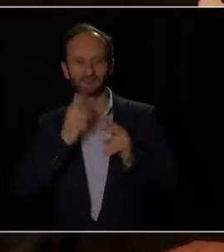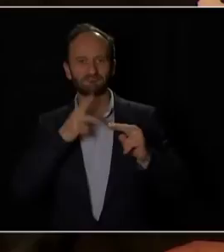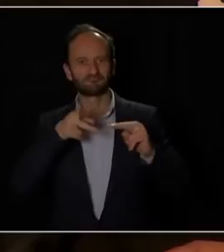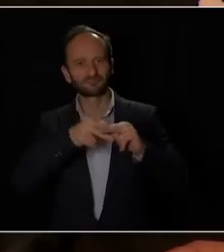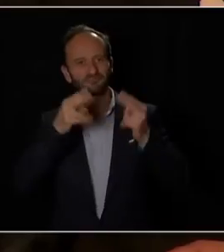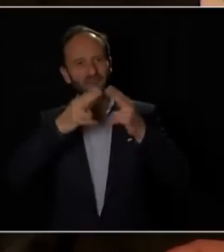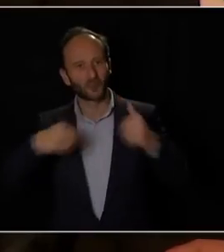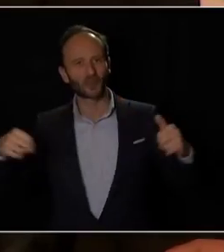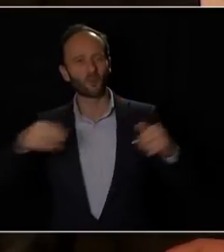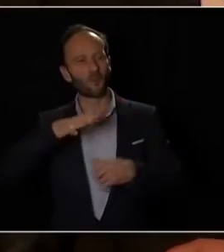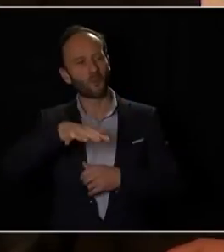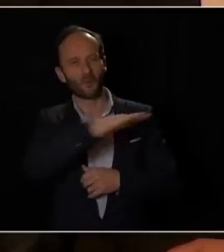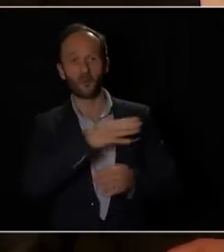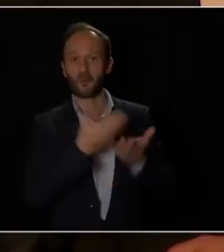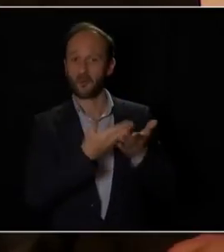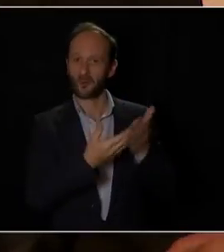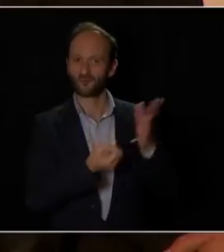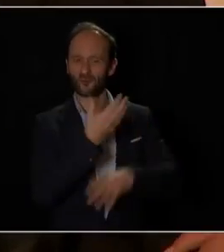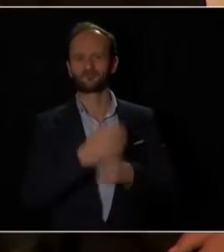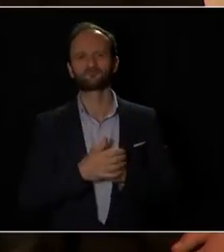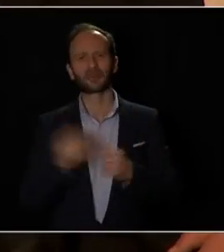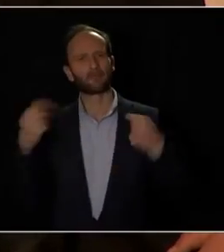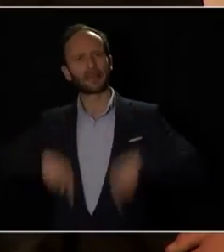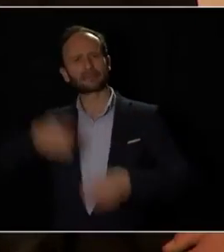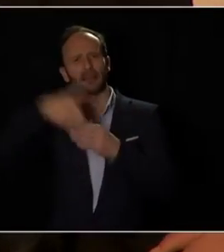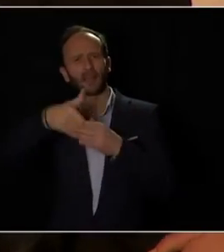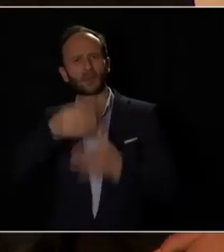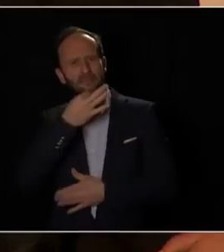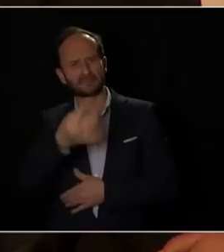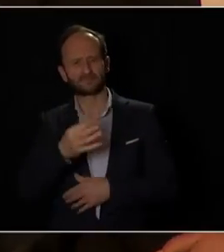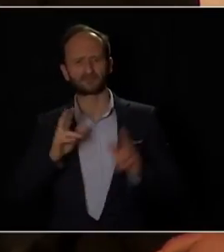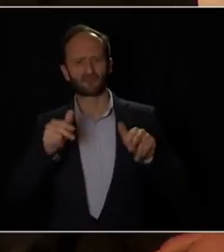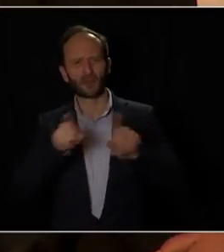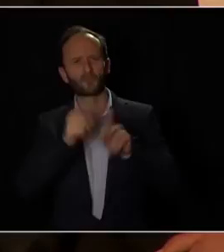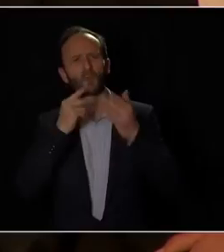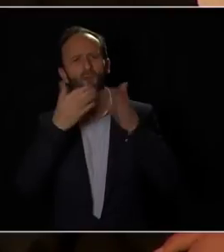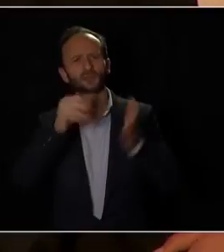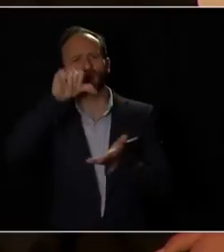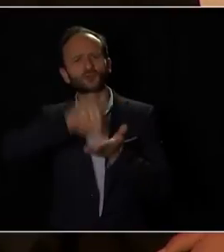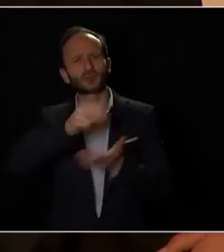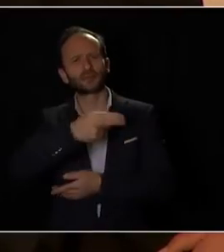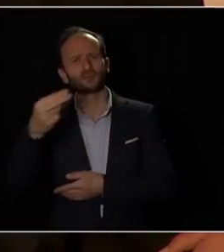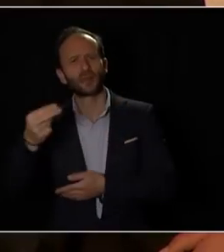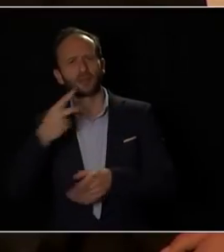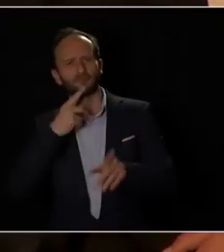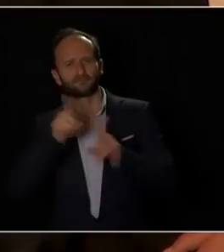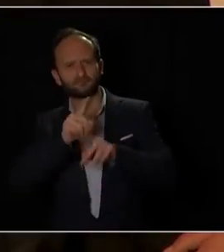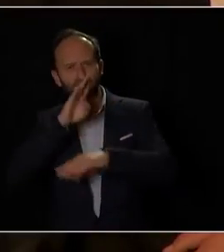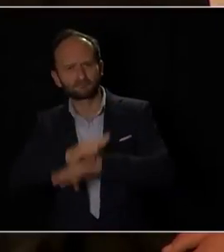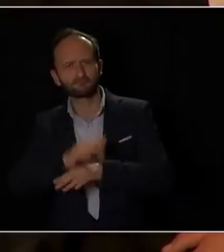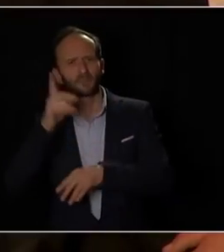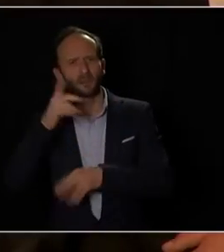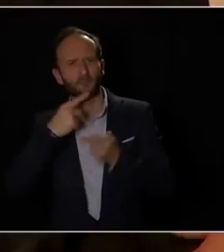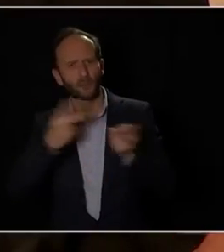l'inauguration, Bernard Cazeneuve a annoncé la création du Centre national de sécurité publique dès le second semestre de cette